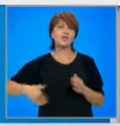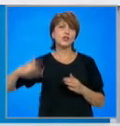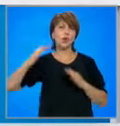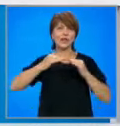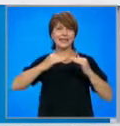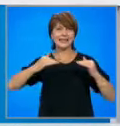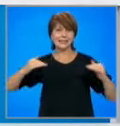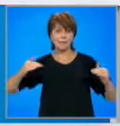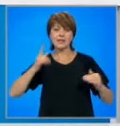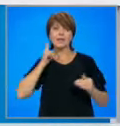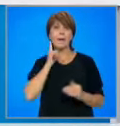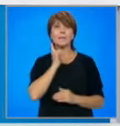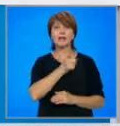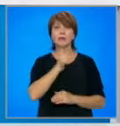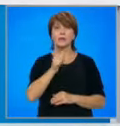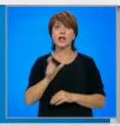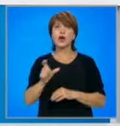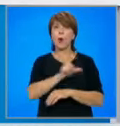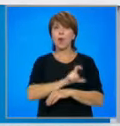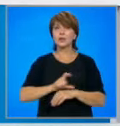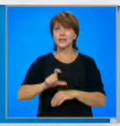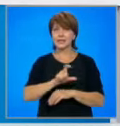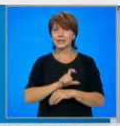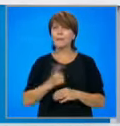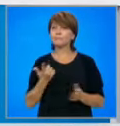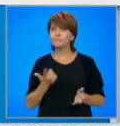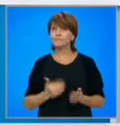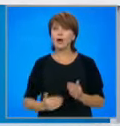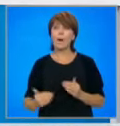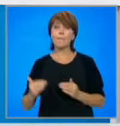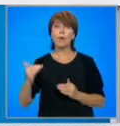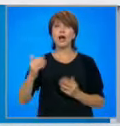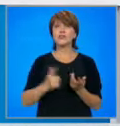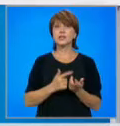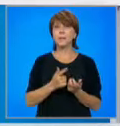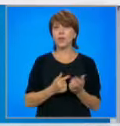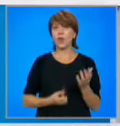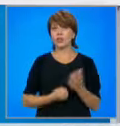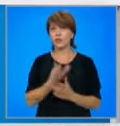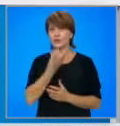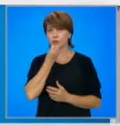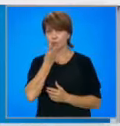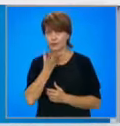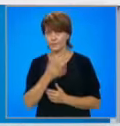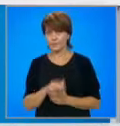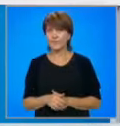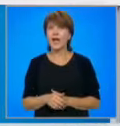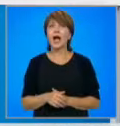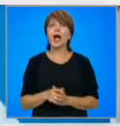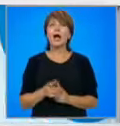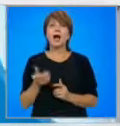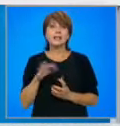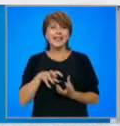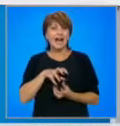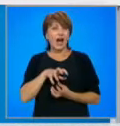на СЗО, а причината е значителното покачване на броя на новите случаи. А на фона на кризата в авиосектора